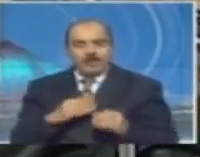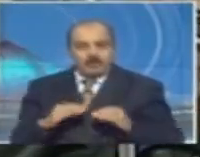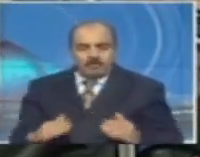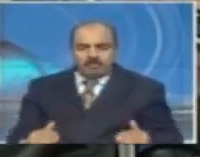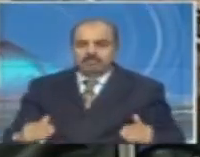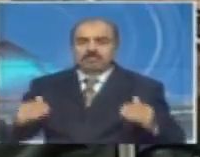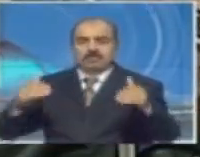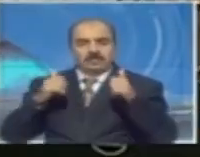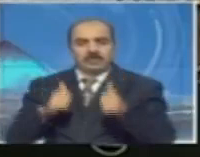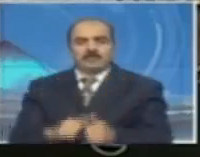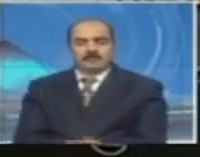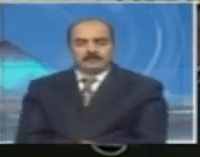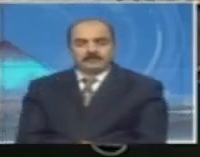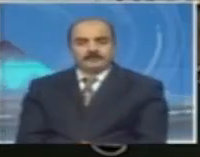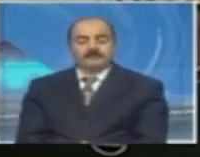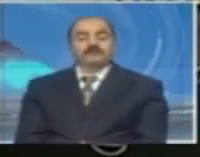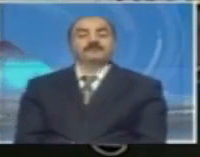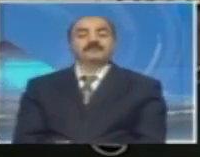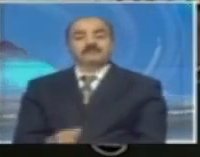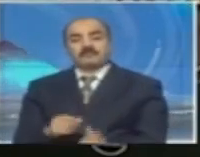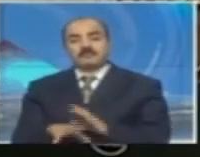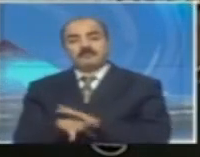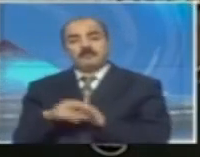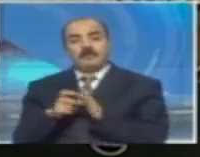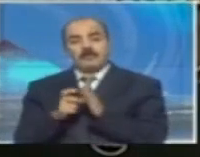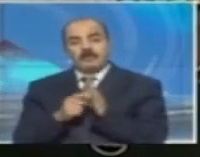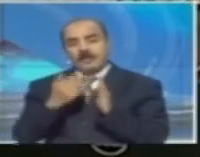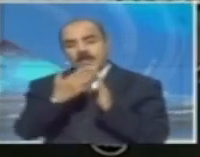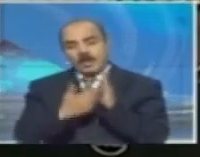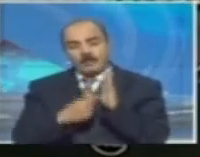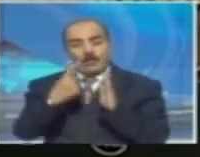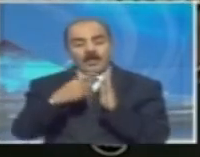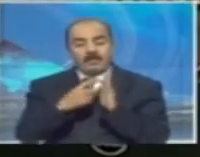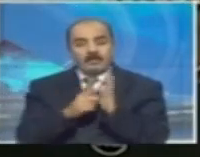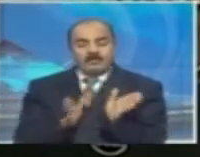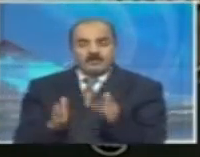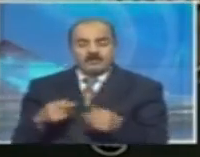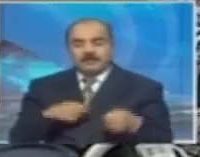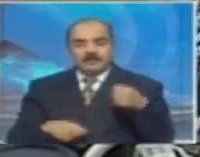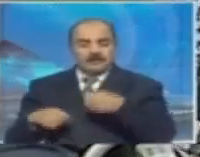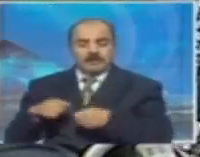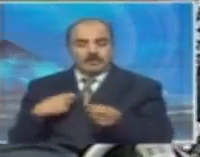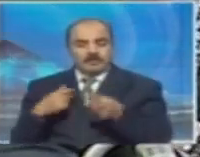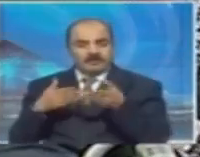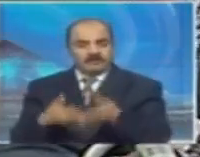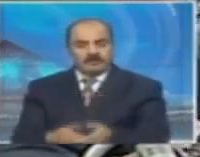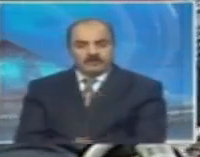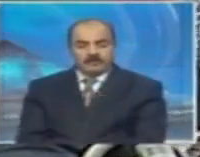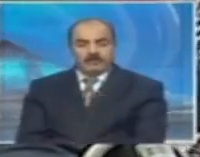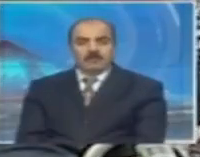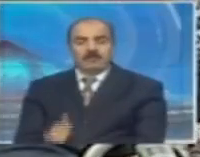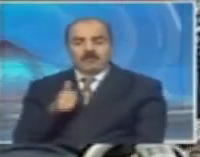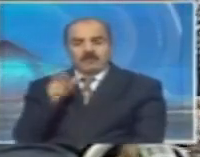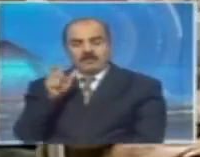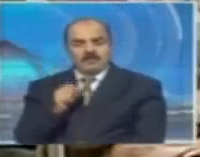خدماتها بالشكل الامثل وانظم مشروع القانون في مادتي الاولى على ان ينشا صندوقه يسمى صندوق مصر الرقميه تقول له